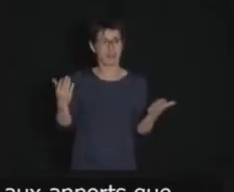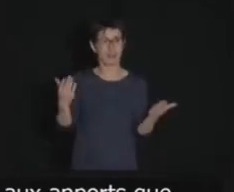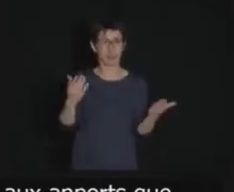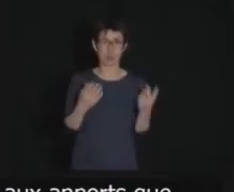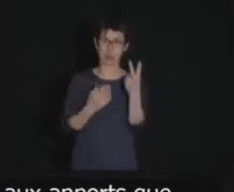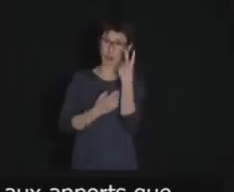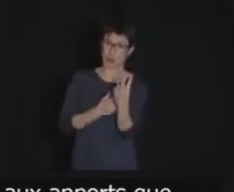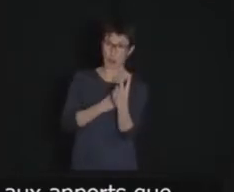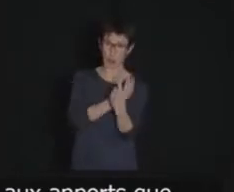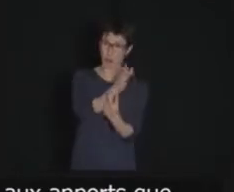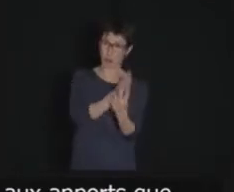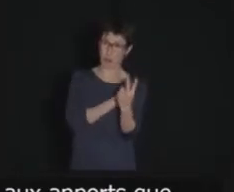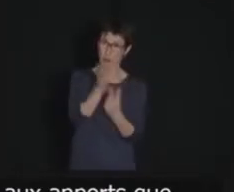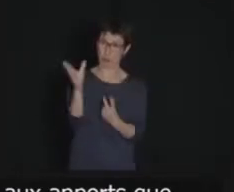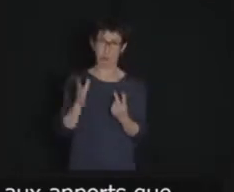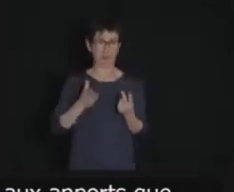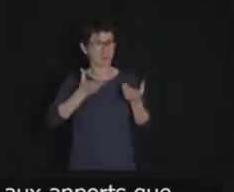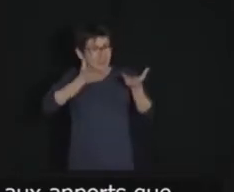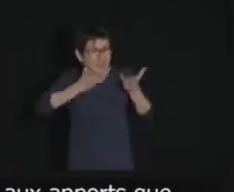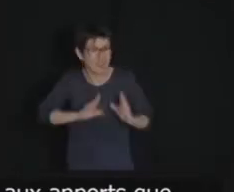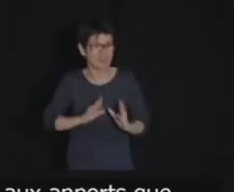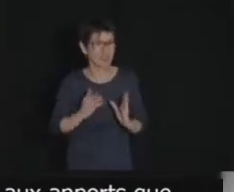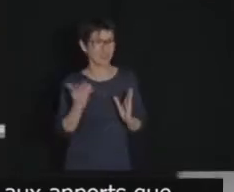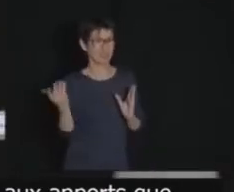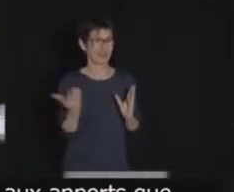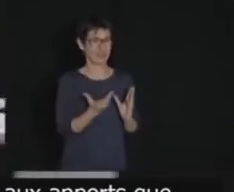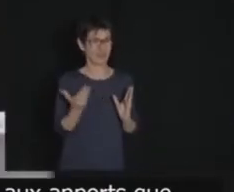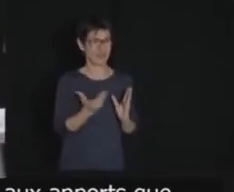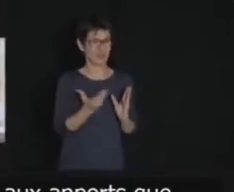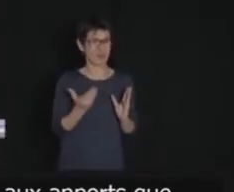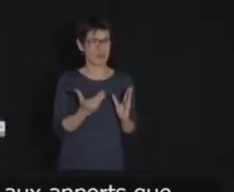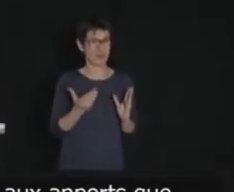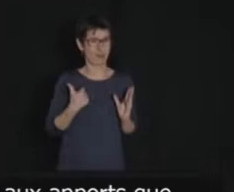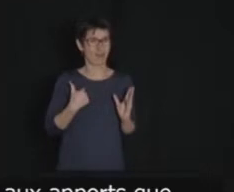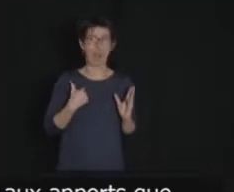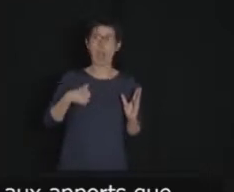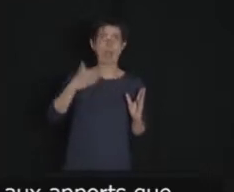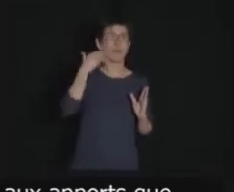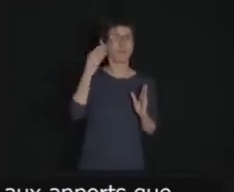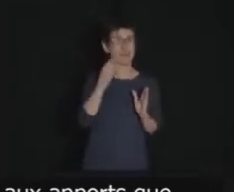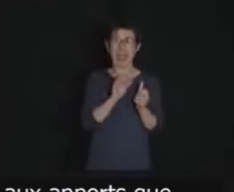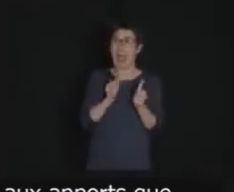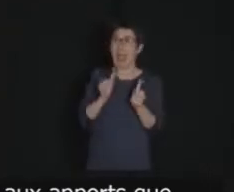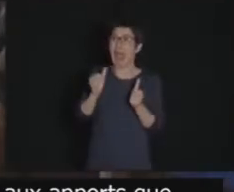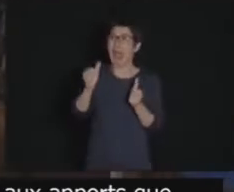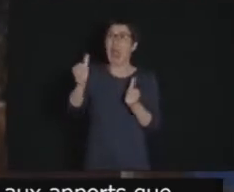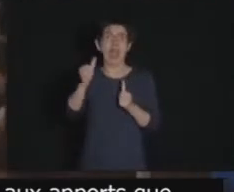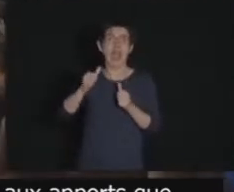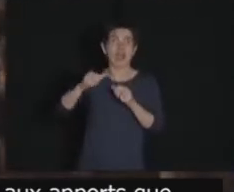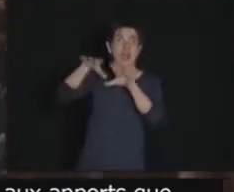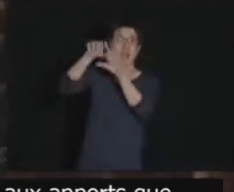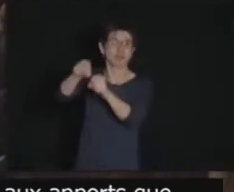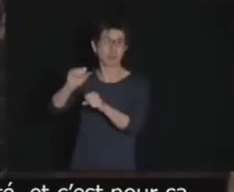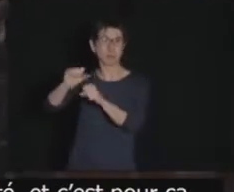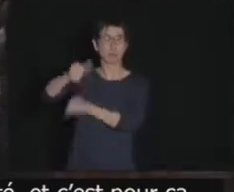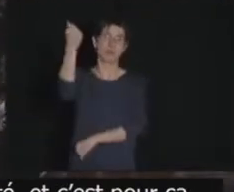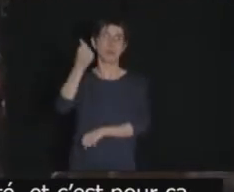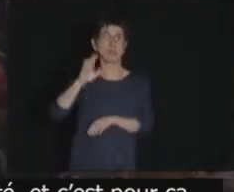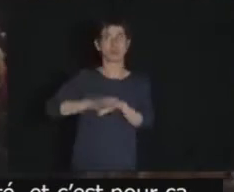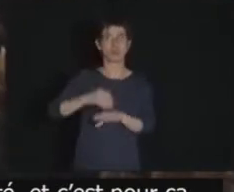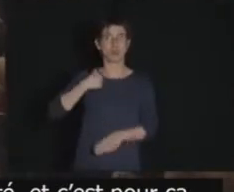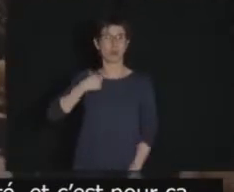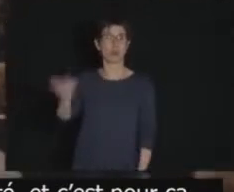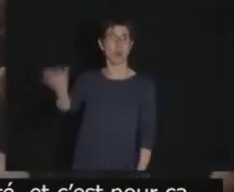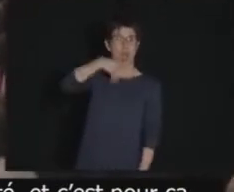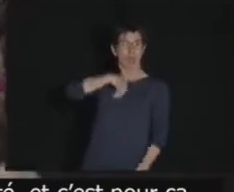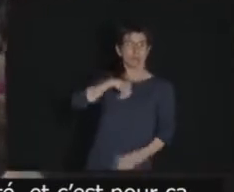Deux grandes puissances ont décidé qu'on pouvait s'approprier, dès lors qu'on y arrivait les premiers, les